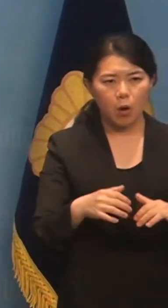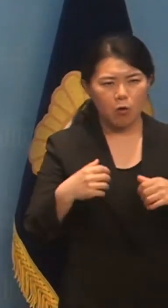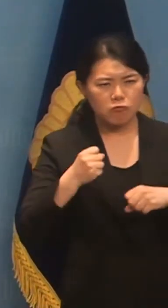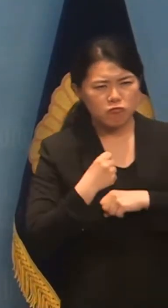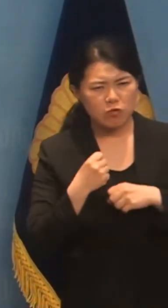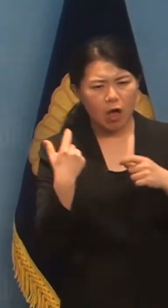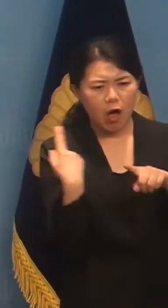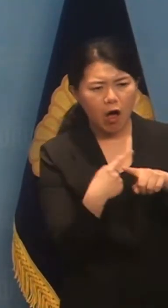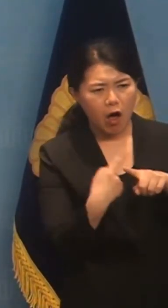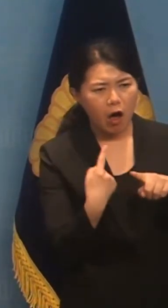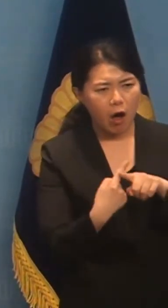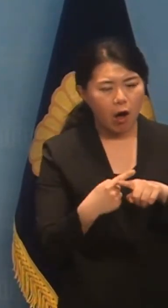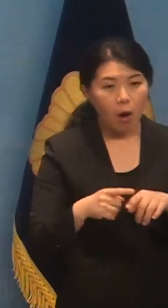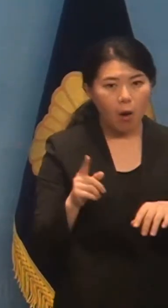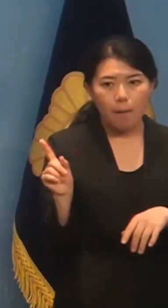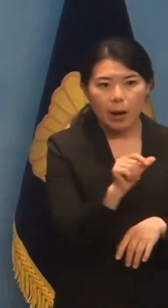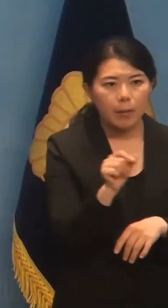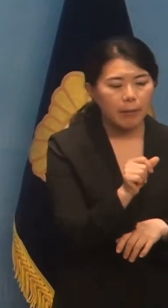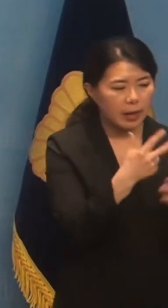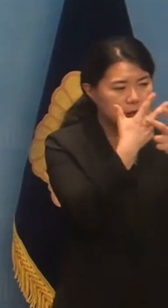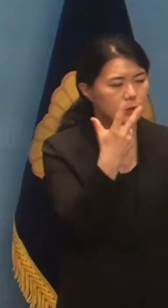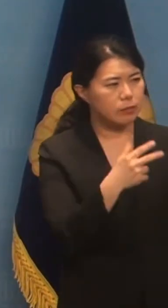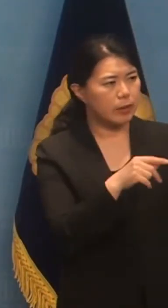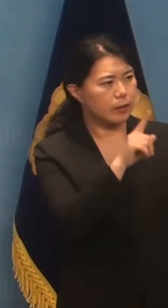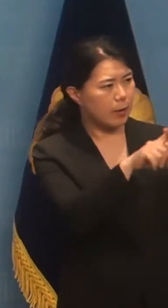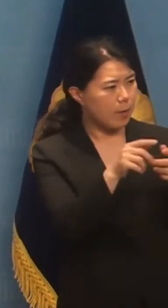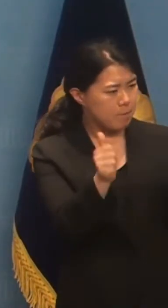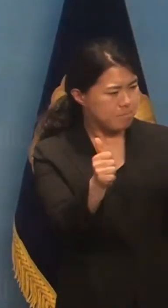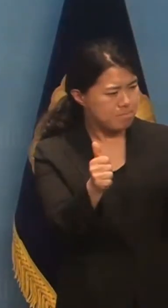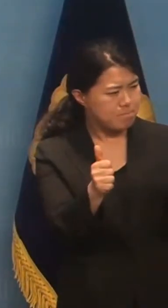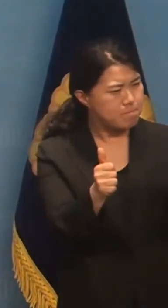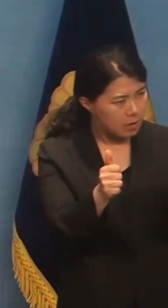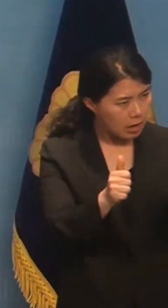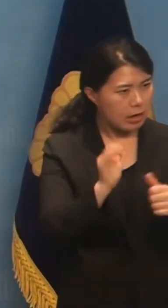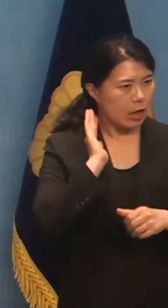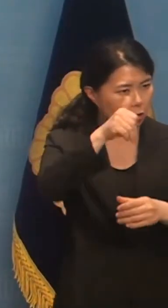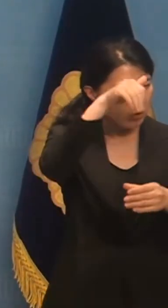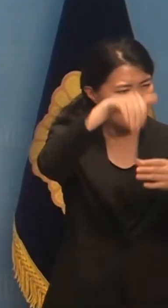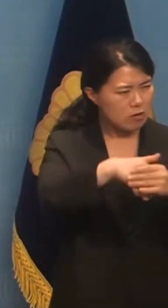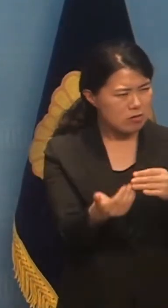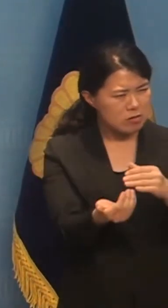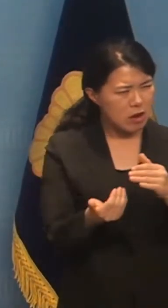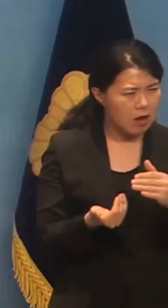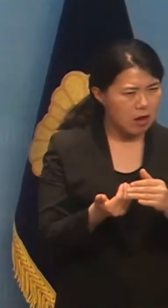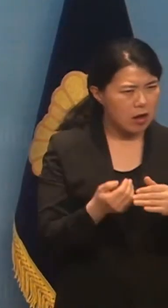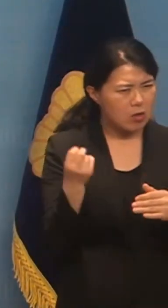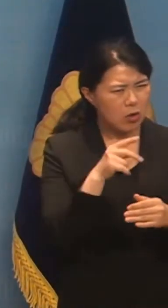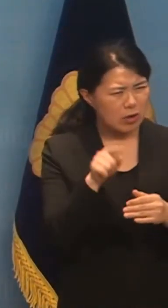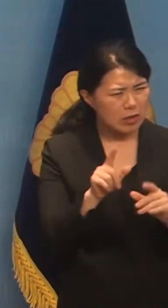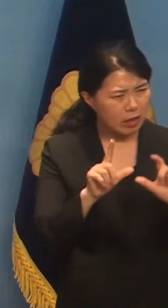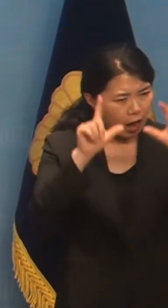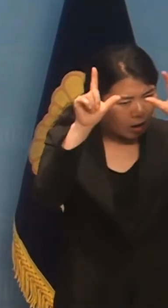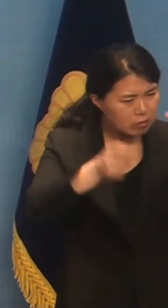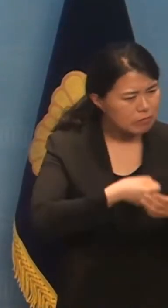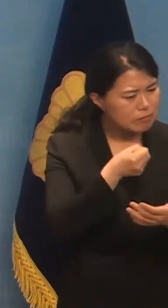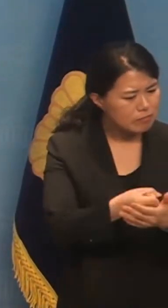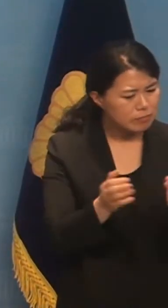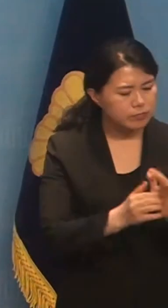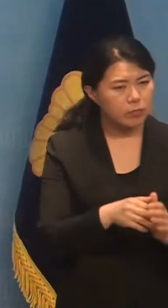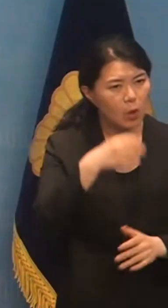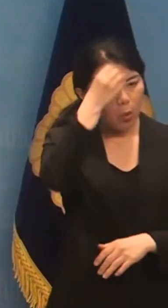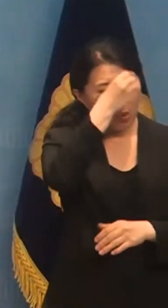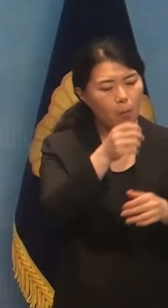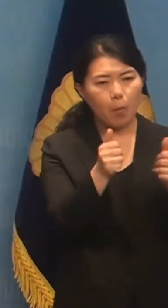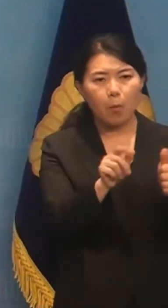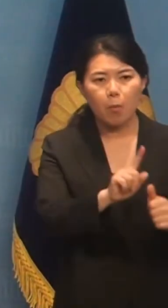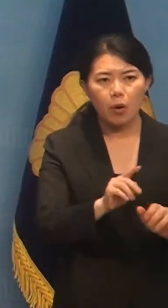군사작전처럼 속도전으로 이재명 후보에 대한 재판을 대선 직전과 당일에까지 배치했다.